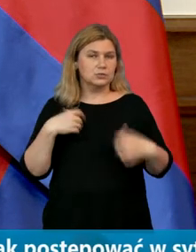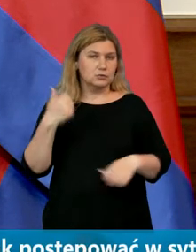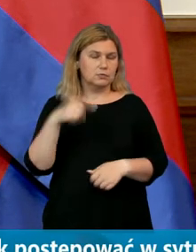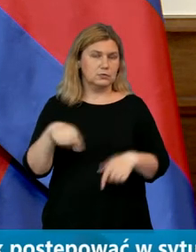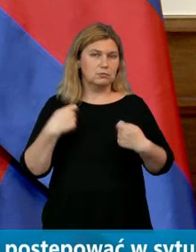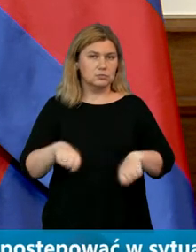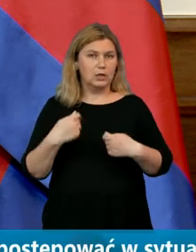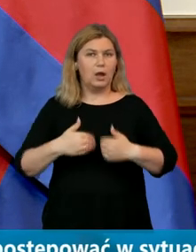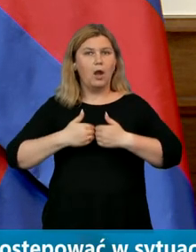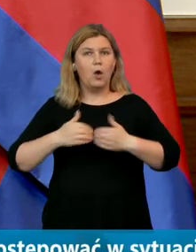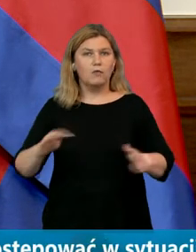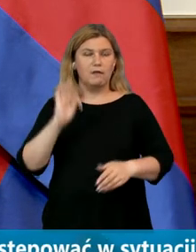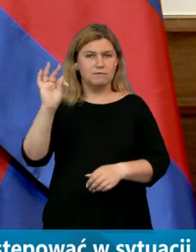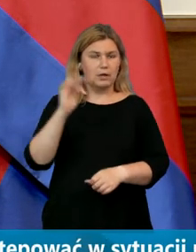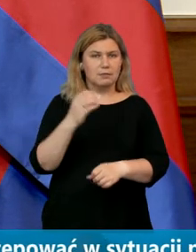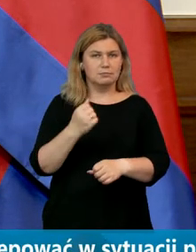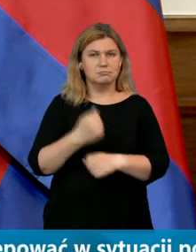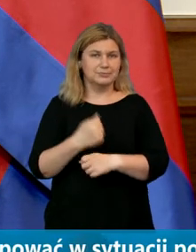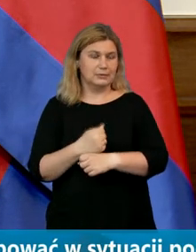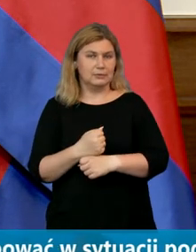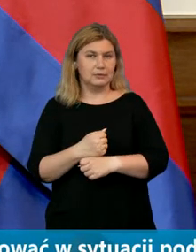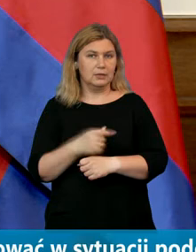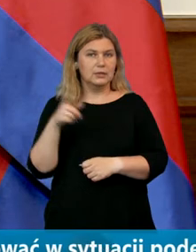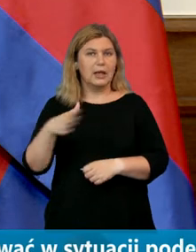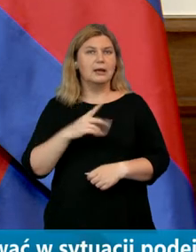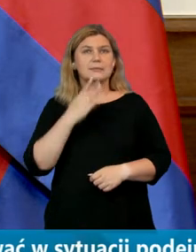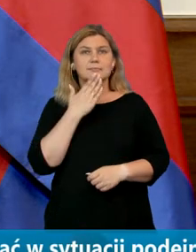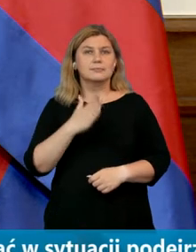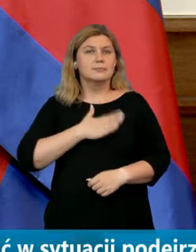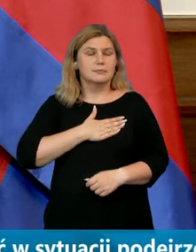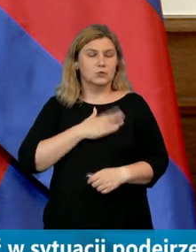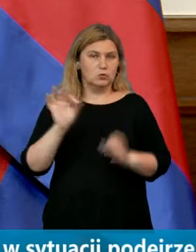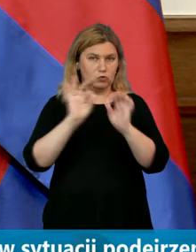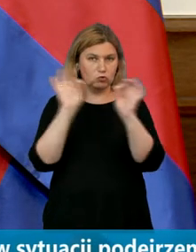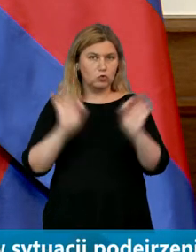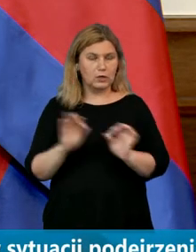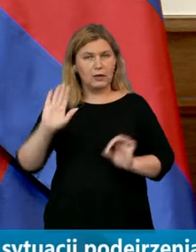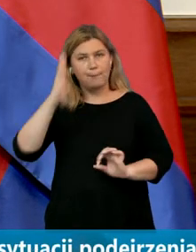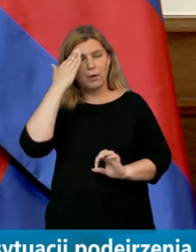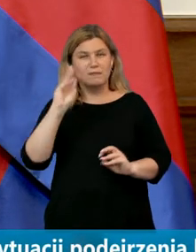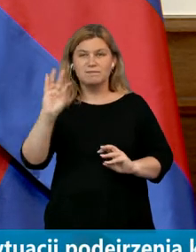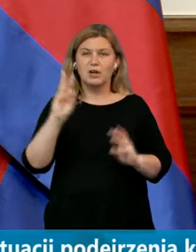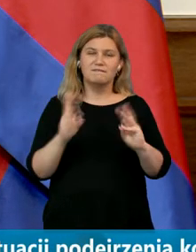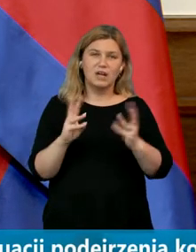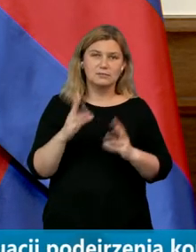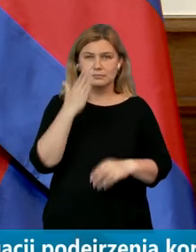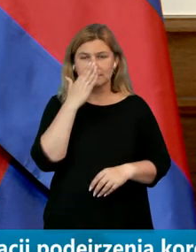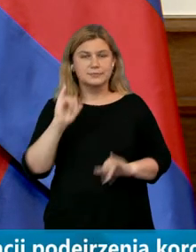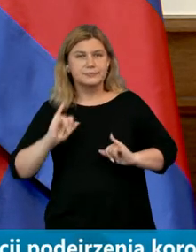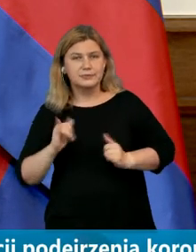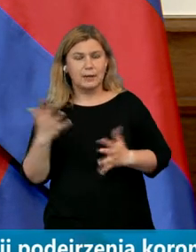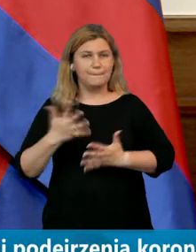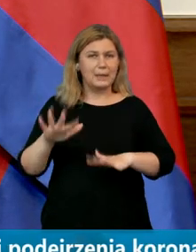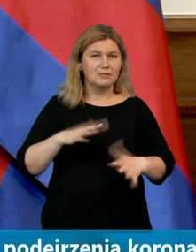otwiera swoje pracownie. Dla miłośników sztuki to doskonała okazja, by poznać ich warsztat pracy, miejsce, gdzie